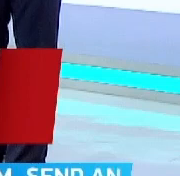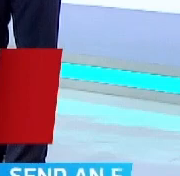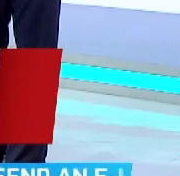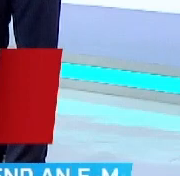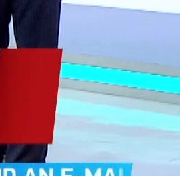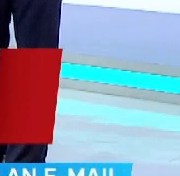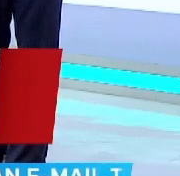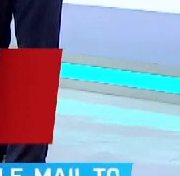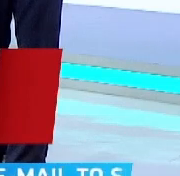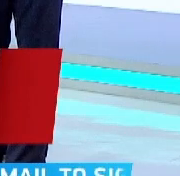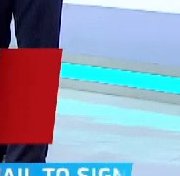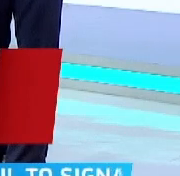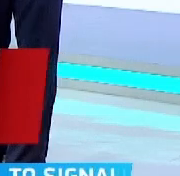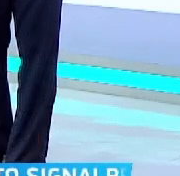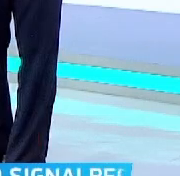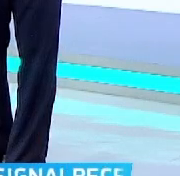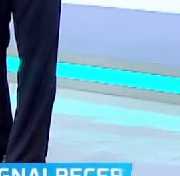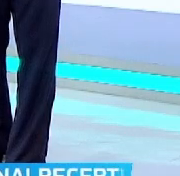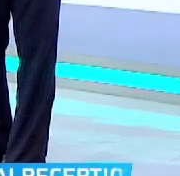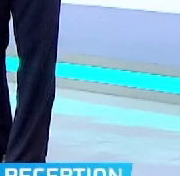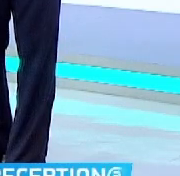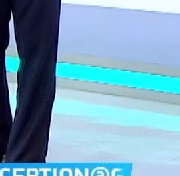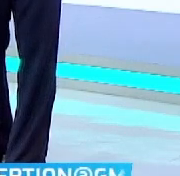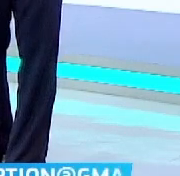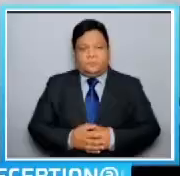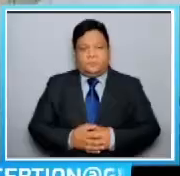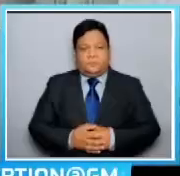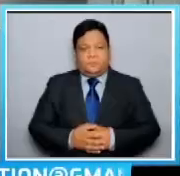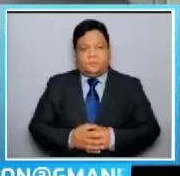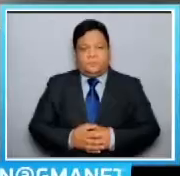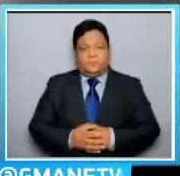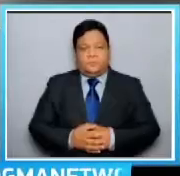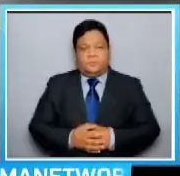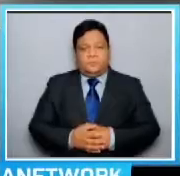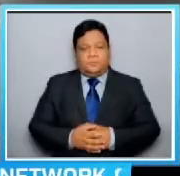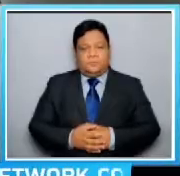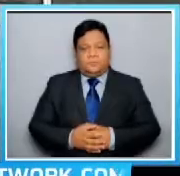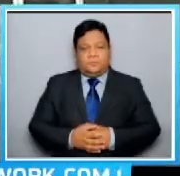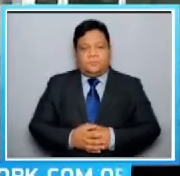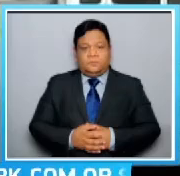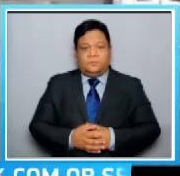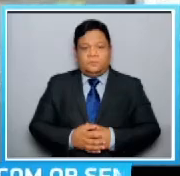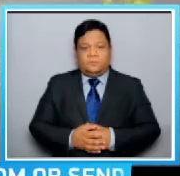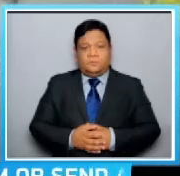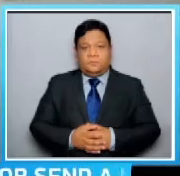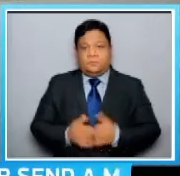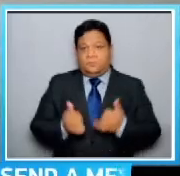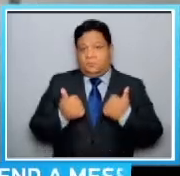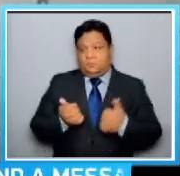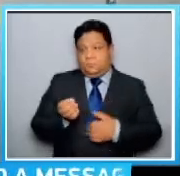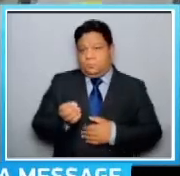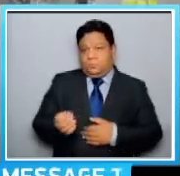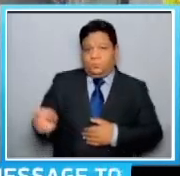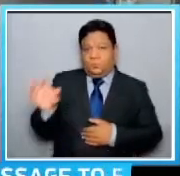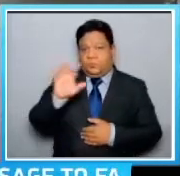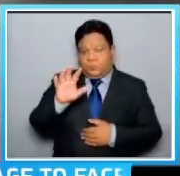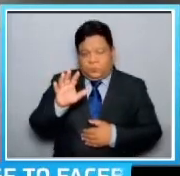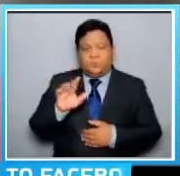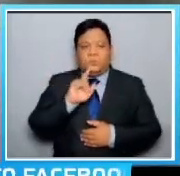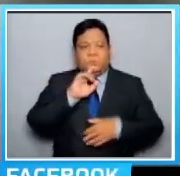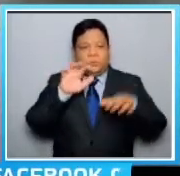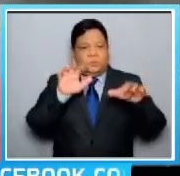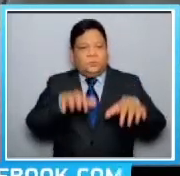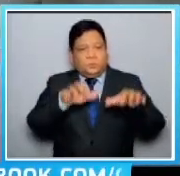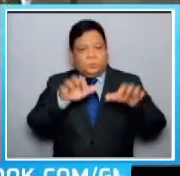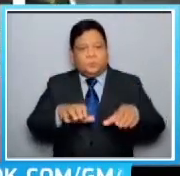Magandang tanghali po. Oras na para sa may init na balita. Maulan na umaga ang sumalubong sa mga motorista sa iba't ibang sulok